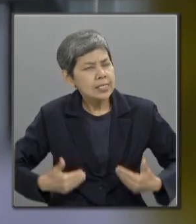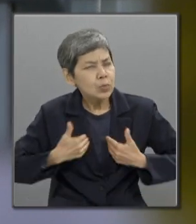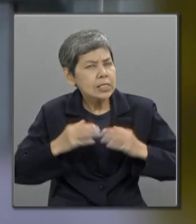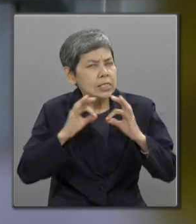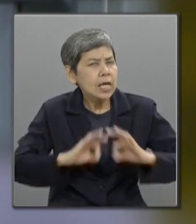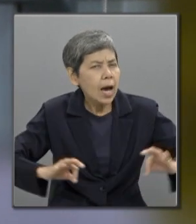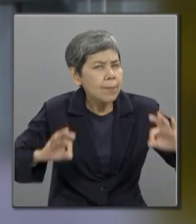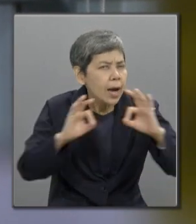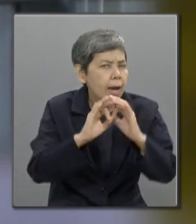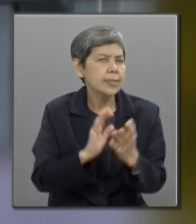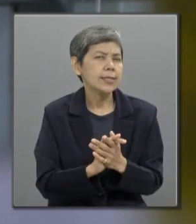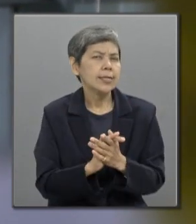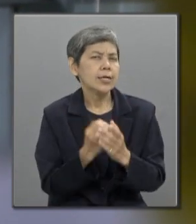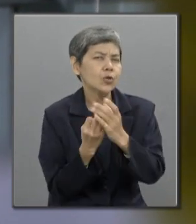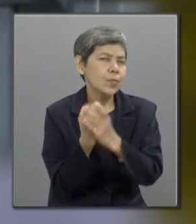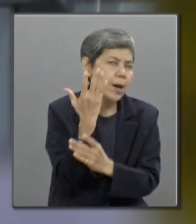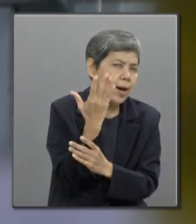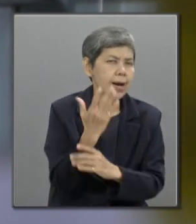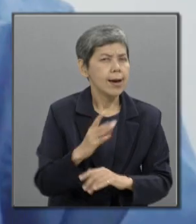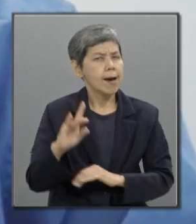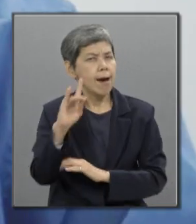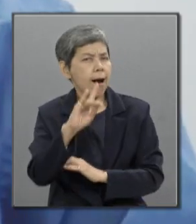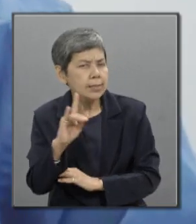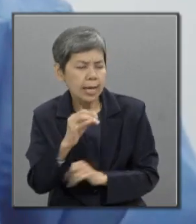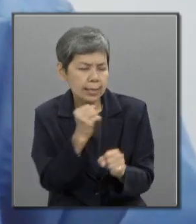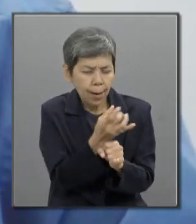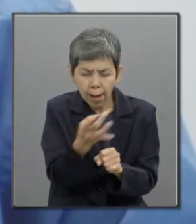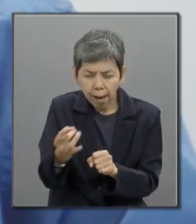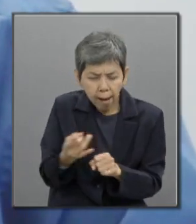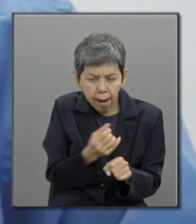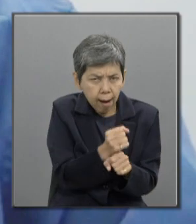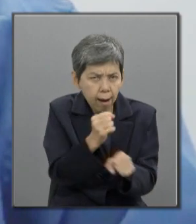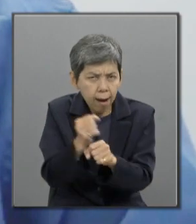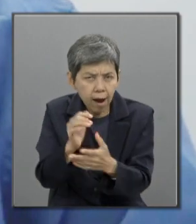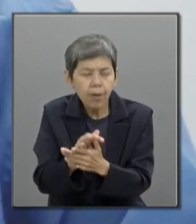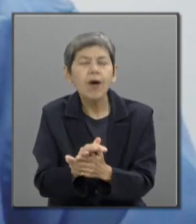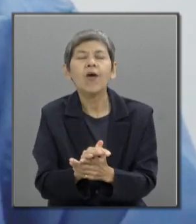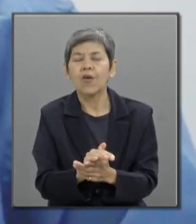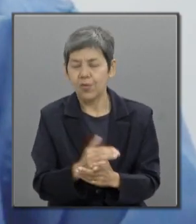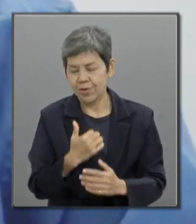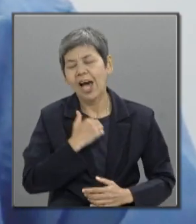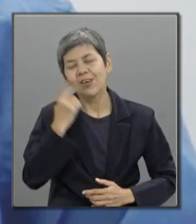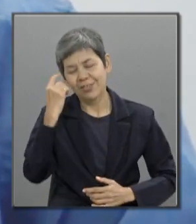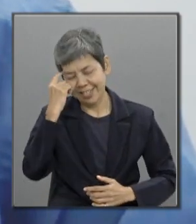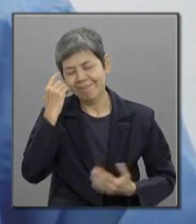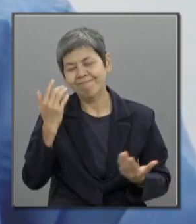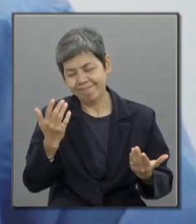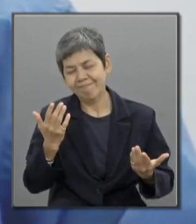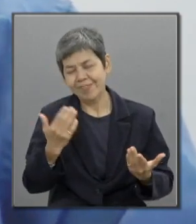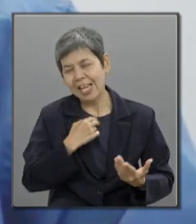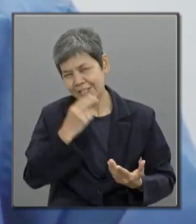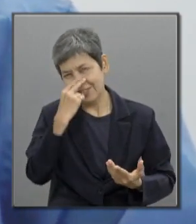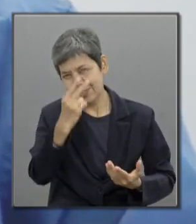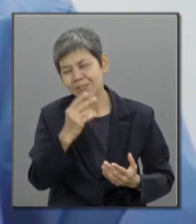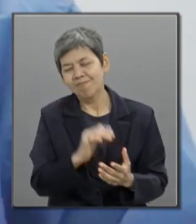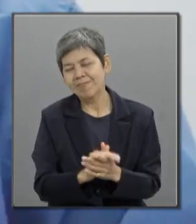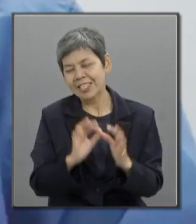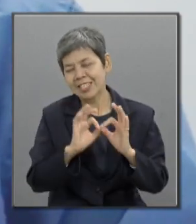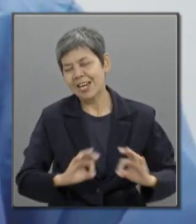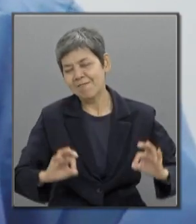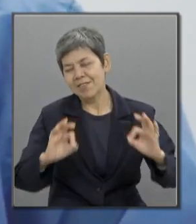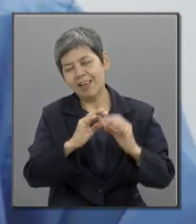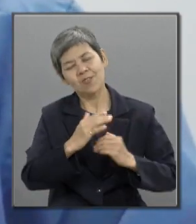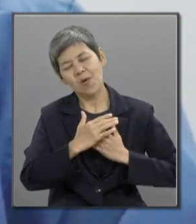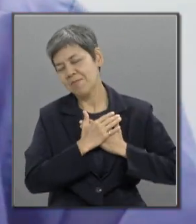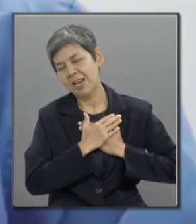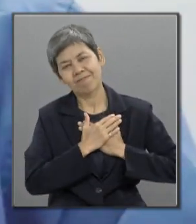ระบบนิเวศมันมีความซับซ้อนแล้วก็มันทำงานอย่างไรเนี่ยมาถึงจุดนั้นผมคิดว่าเราก็จะเห็นคุณค่าแล้วก็เกิด